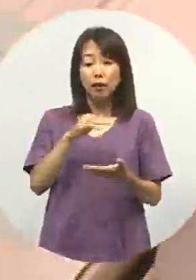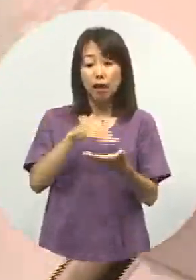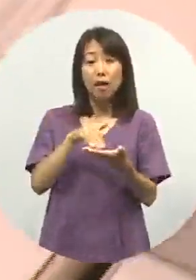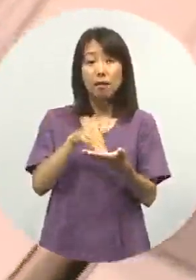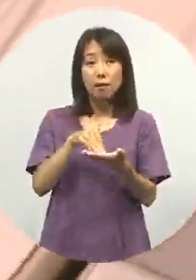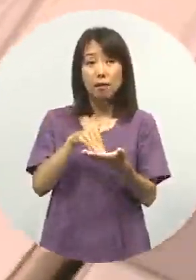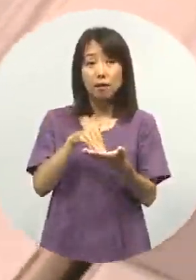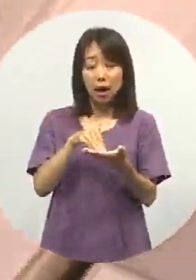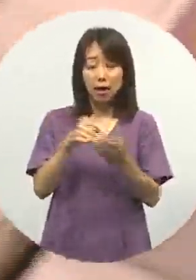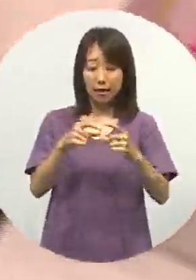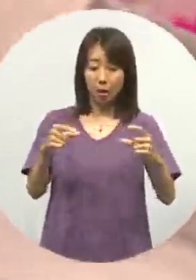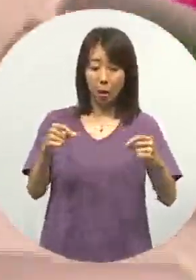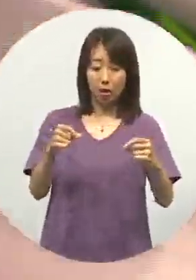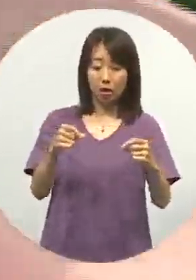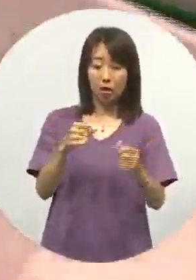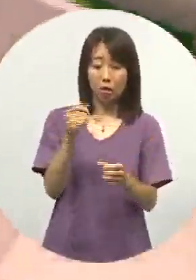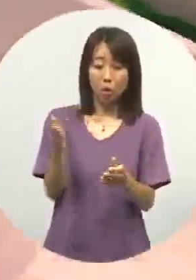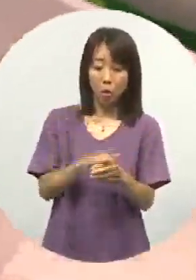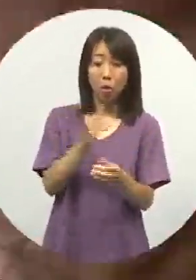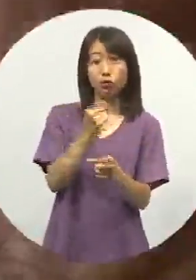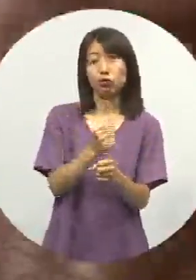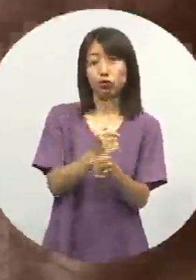りを作るコーナーなどがありました。